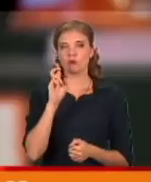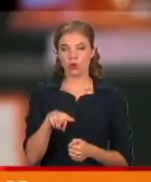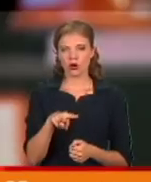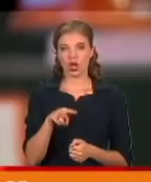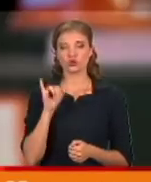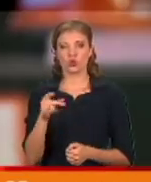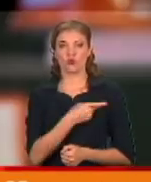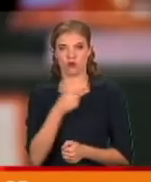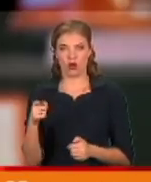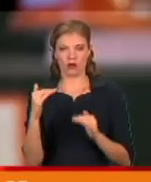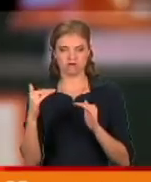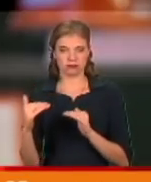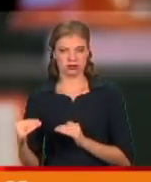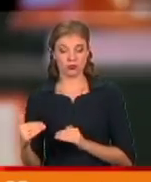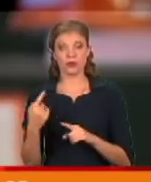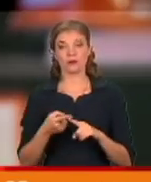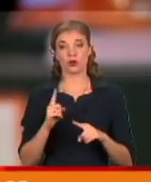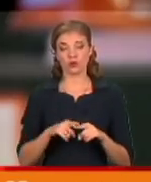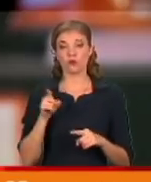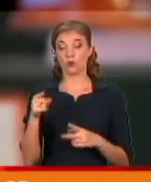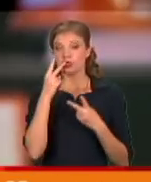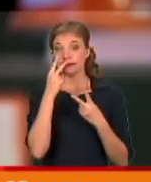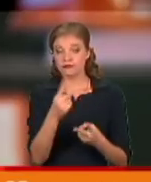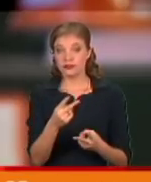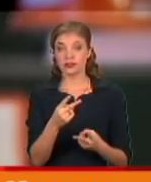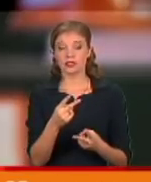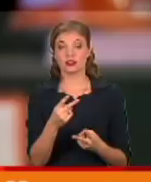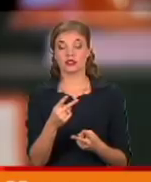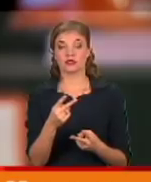поляков понижается, поэтому что они видят просто